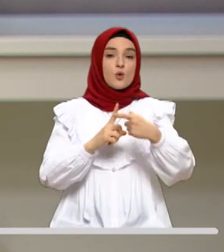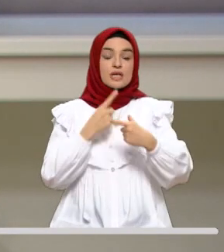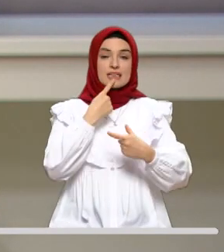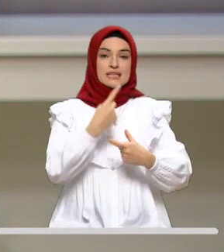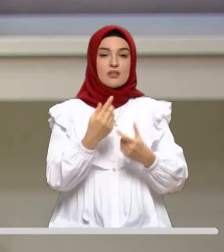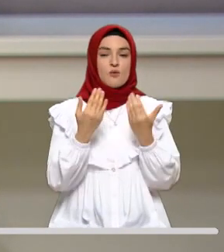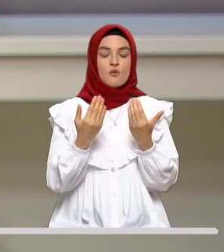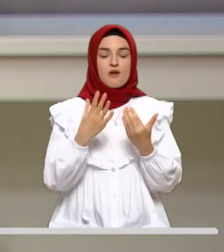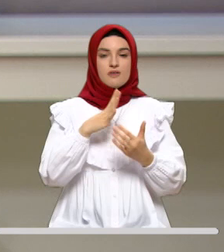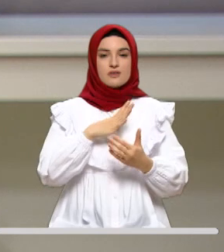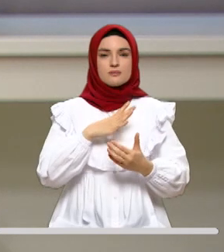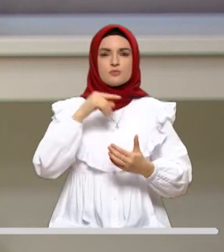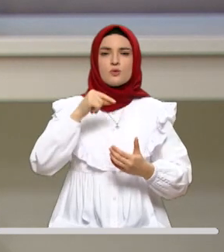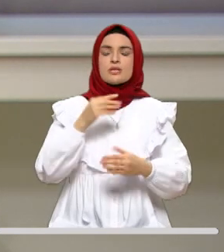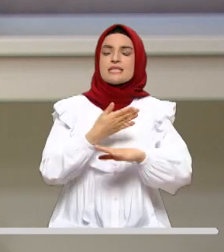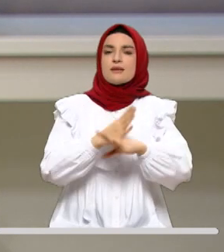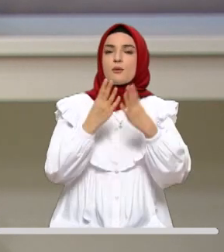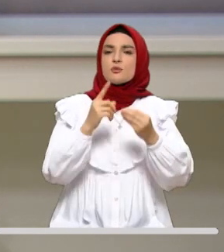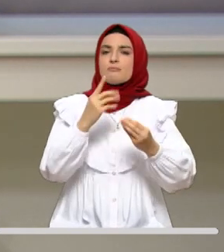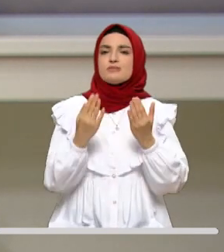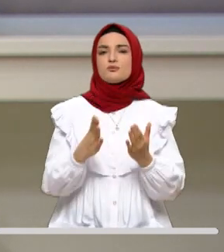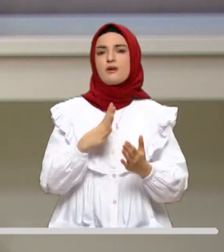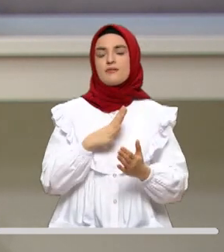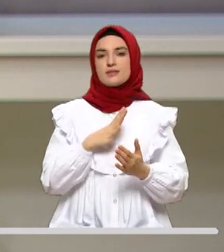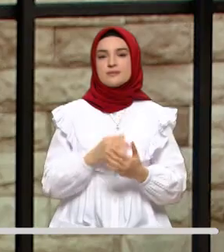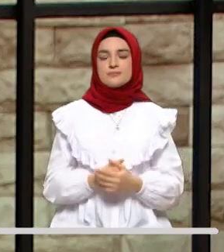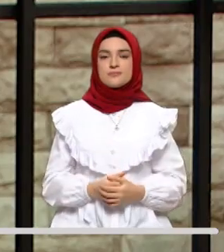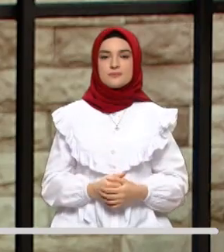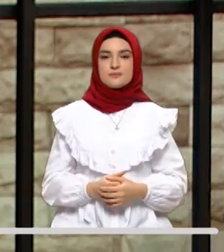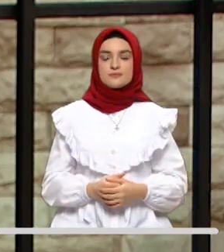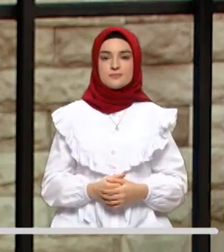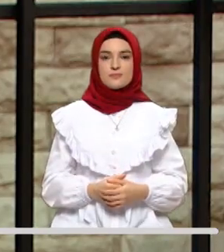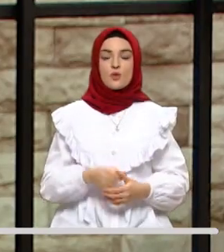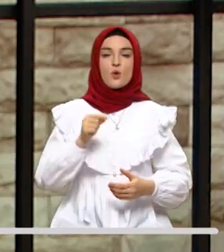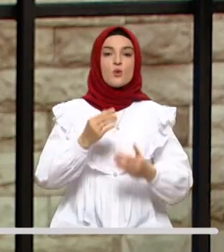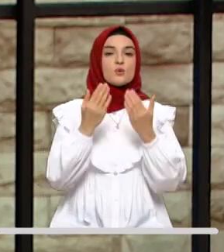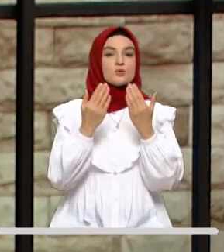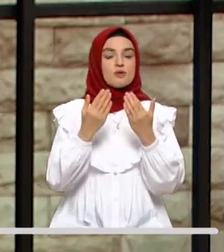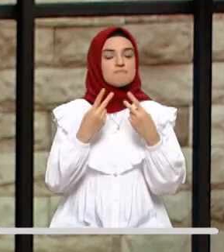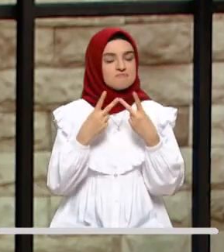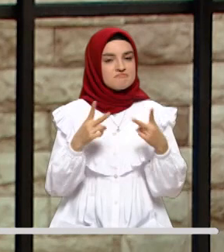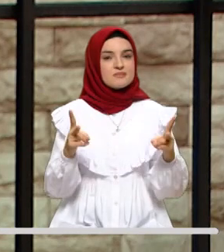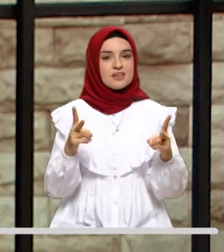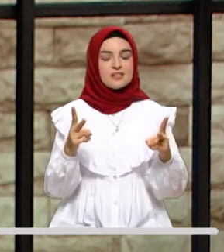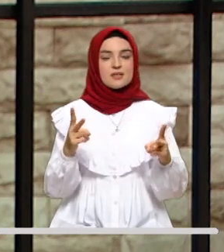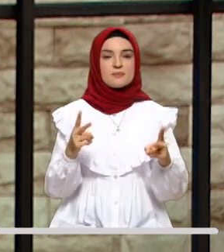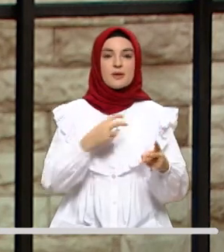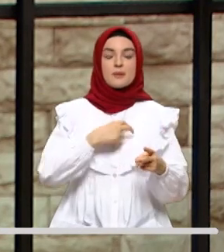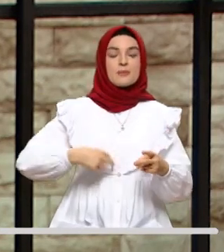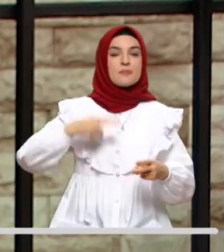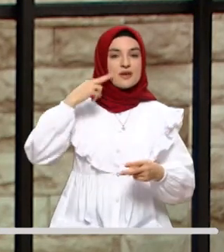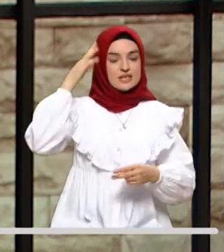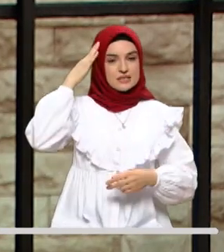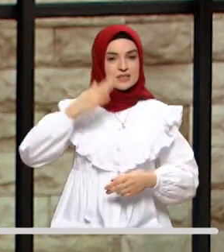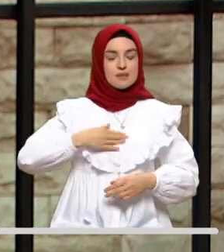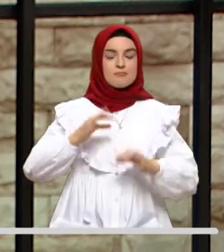Vakt olmaya böyle vesile olacak bir dua ki. O duadan açtınız. Efendimizin devamlı tekrar